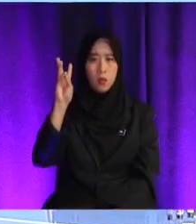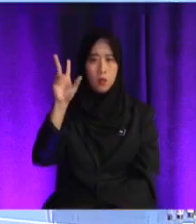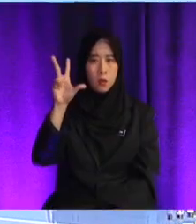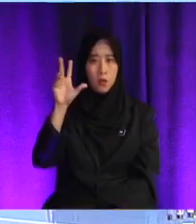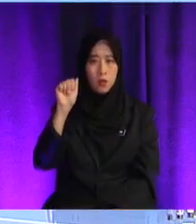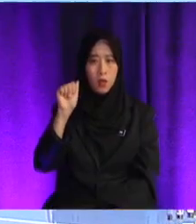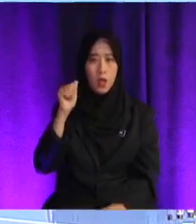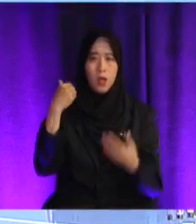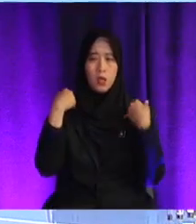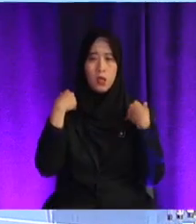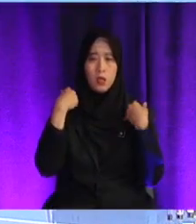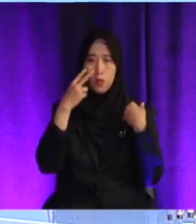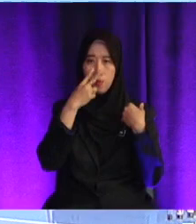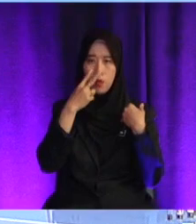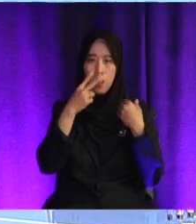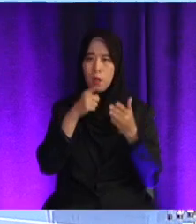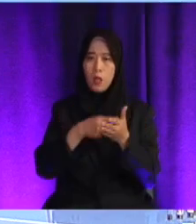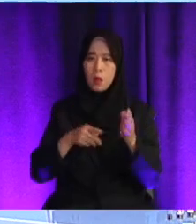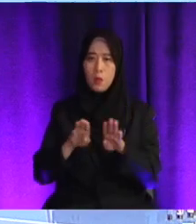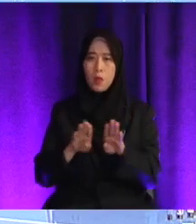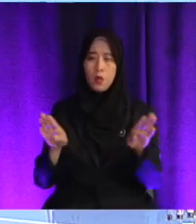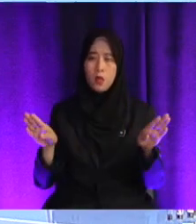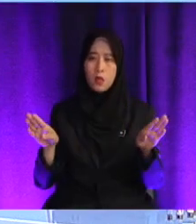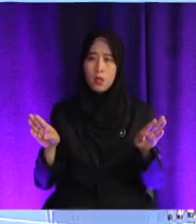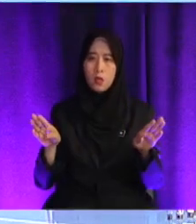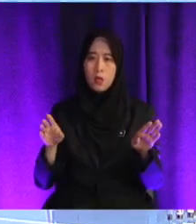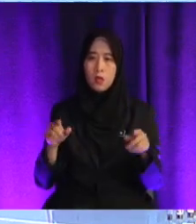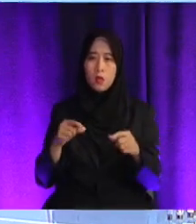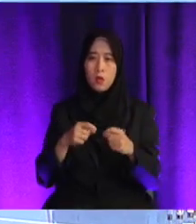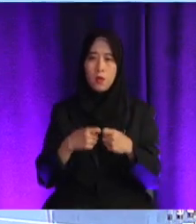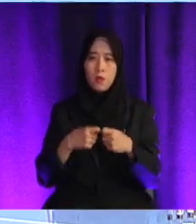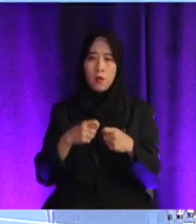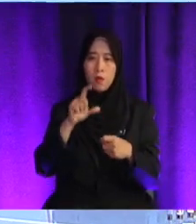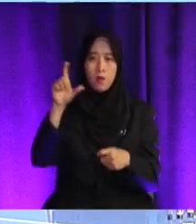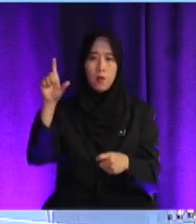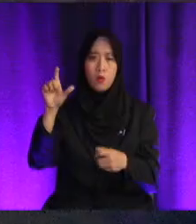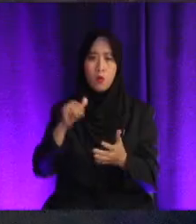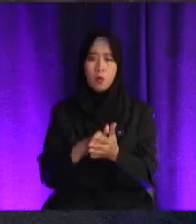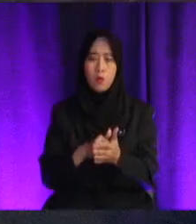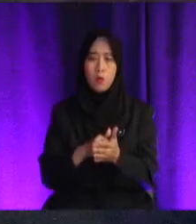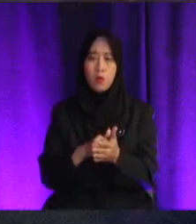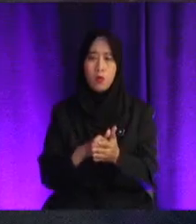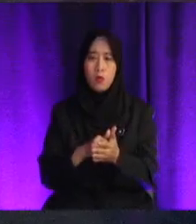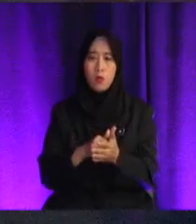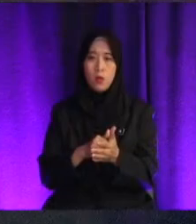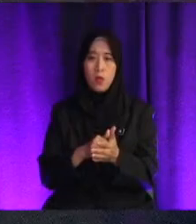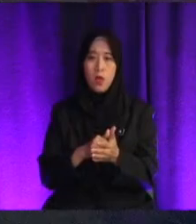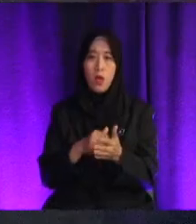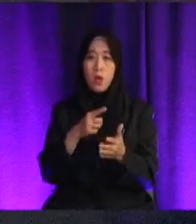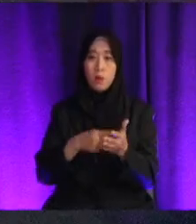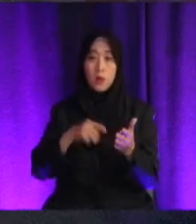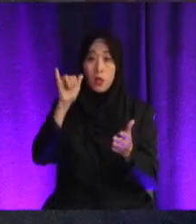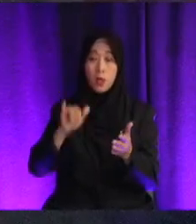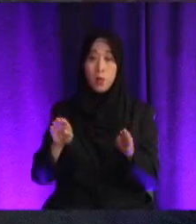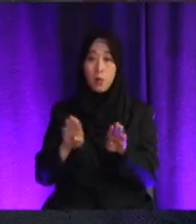yang jernih tu. Apa perbezaan antara fuse-fuse ni, cikgu? Okey, sebenarnya yang membezakan antara fuse ni